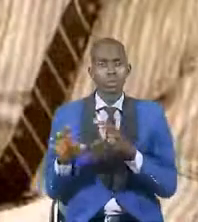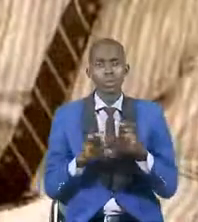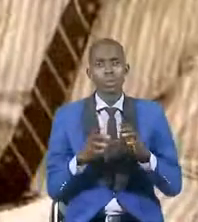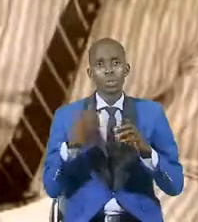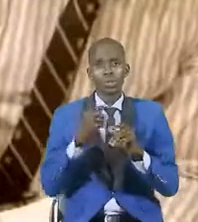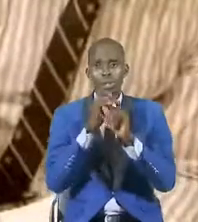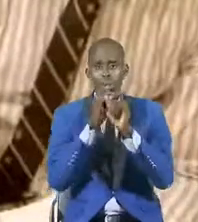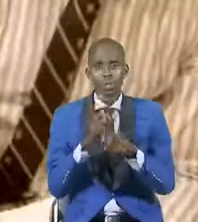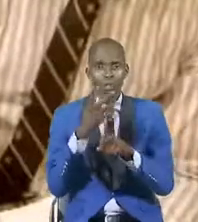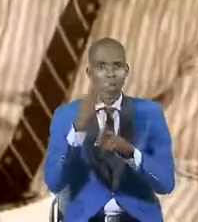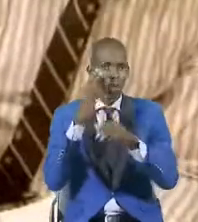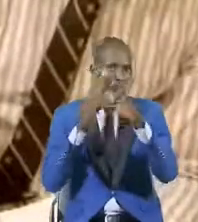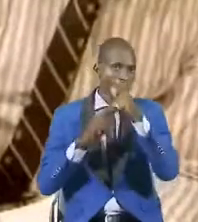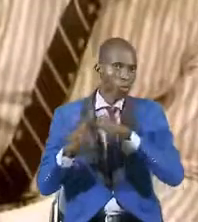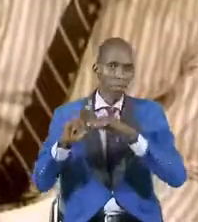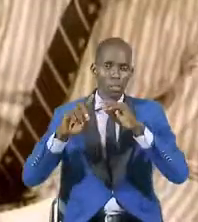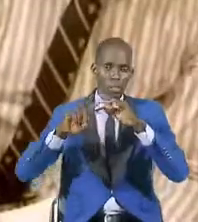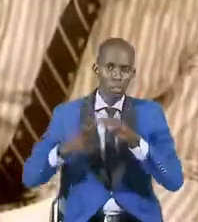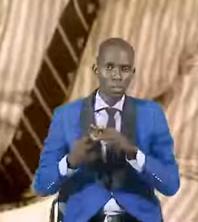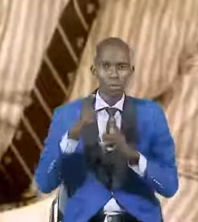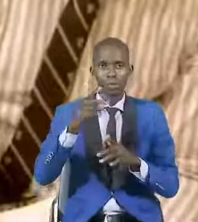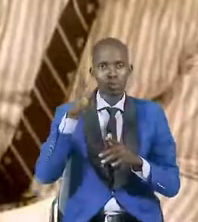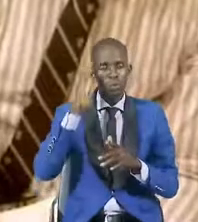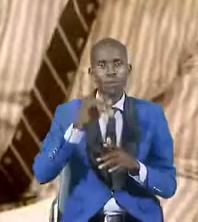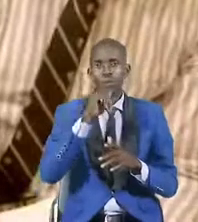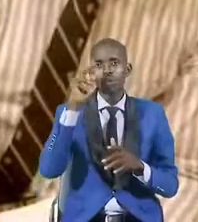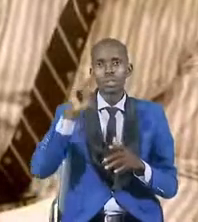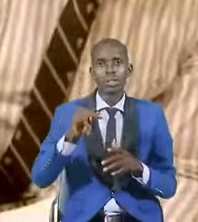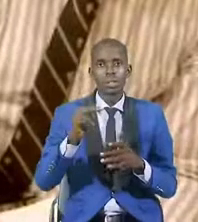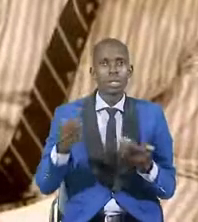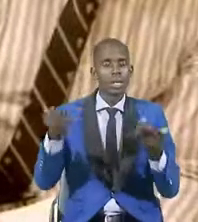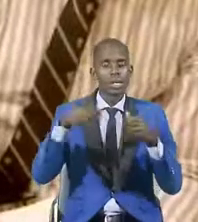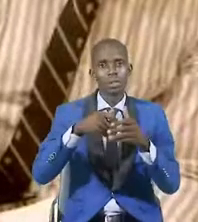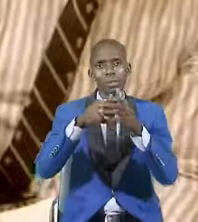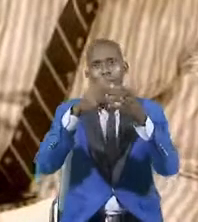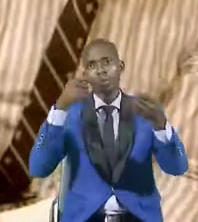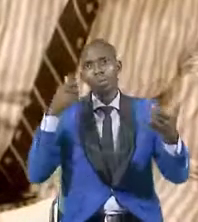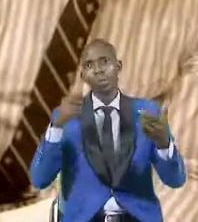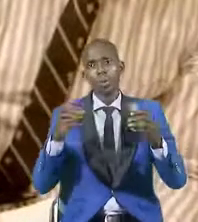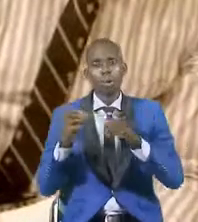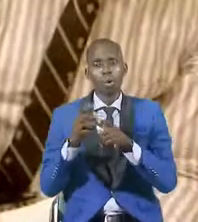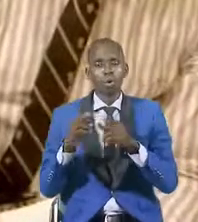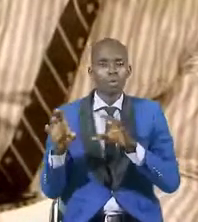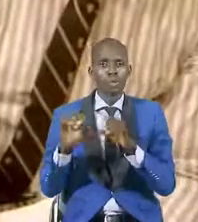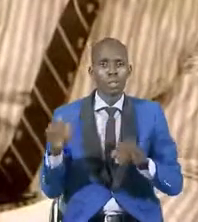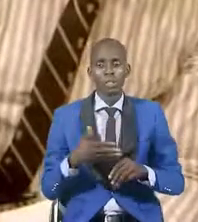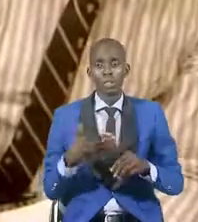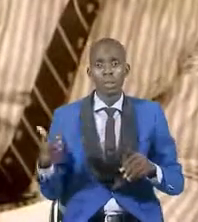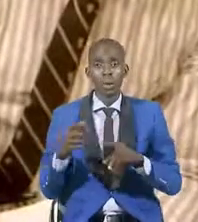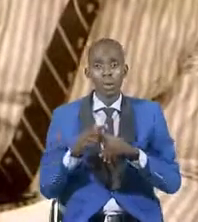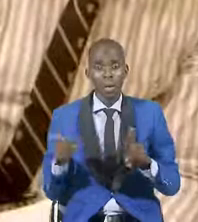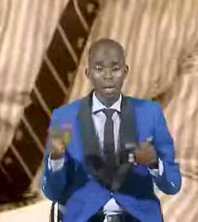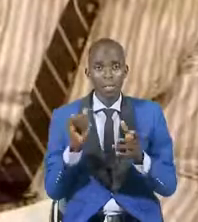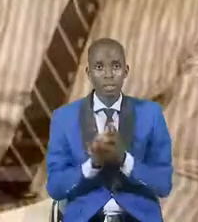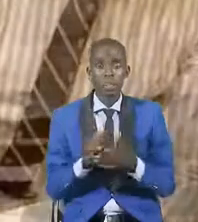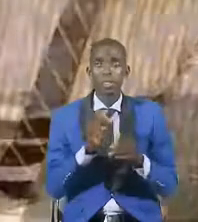de prophétie s'est manifesté que vous n'allez pas lancer une flèche, vous ne ferez rien,